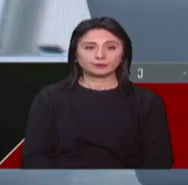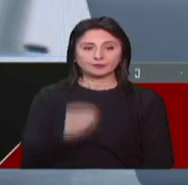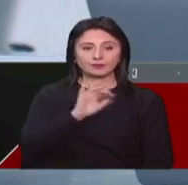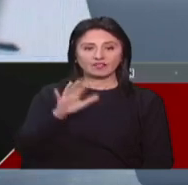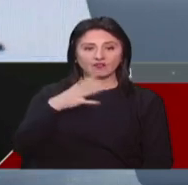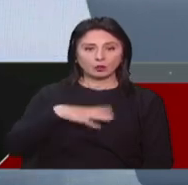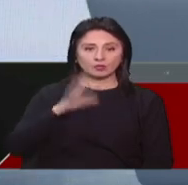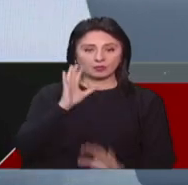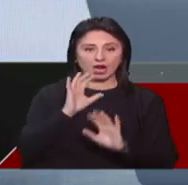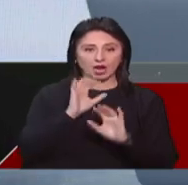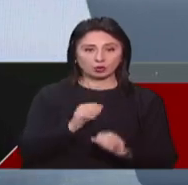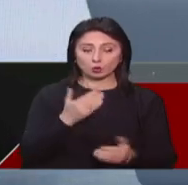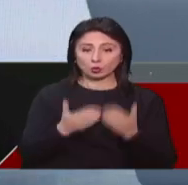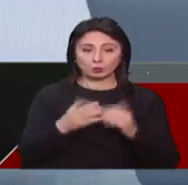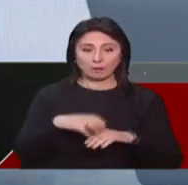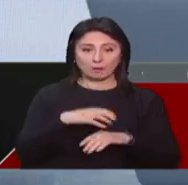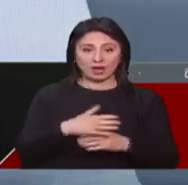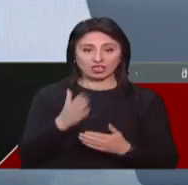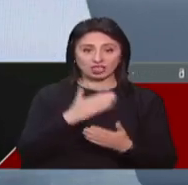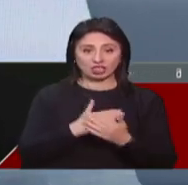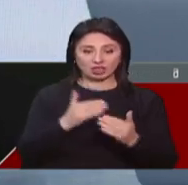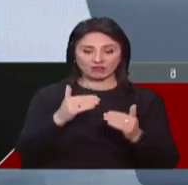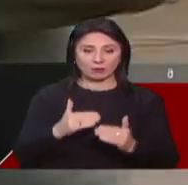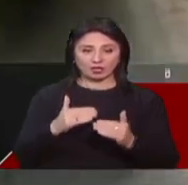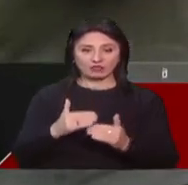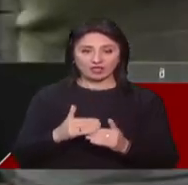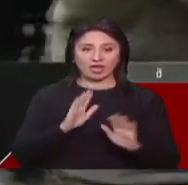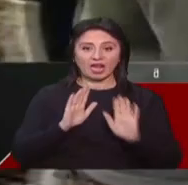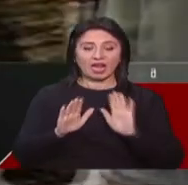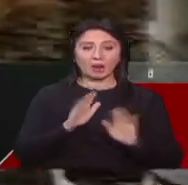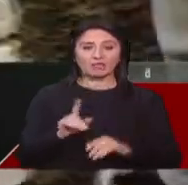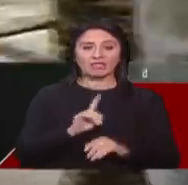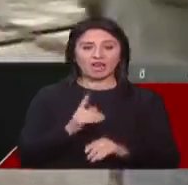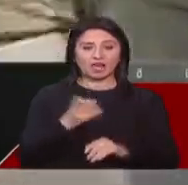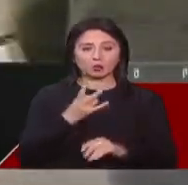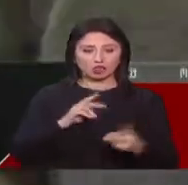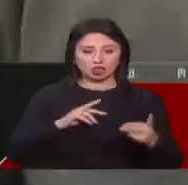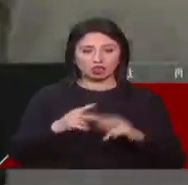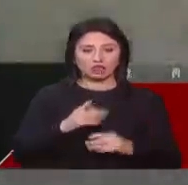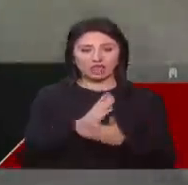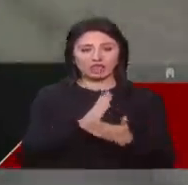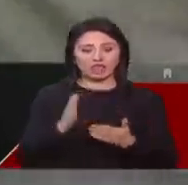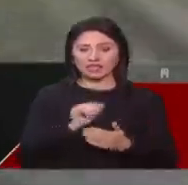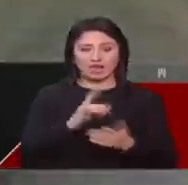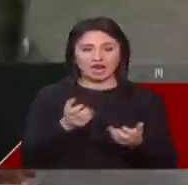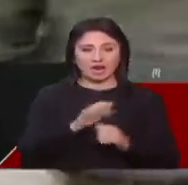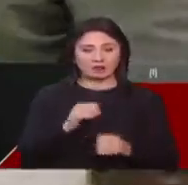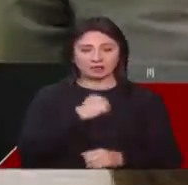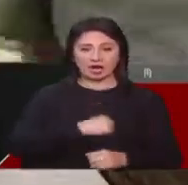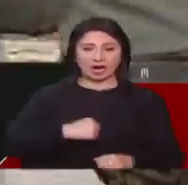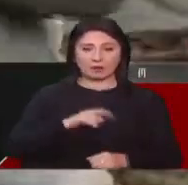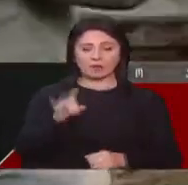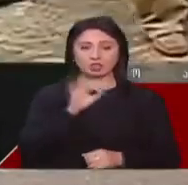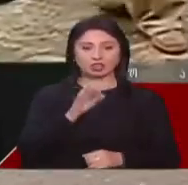Europol Sakartvelos mkhars vuchertit, tumsa partiis shedegebi kvemot midioda da khelmzvanelobas ragats unda sheetsvala. Natilma es ar miigo da gabrazden.